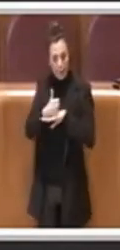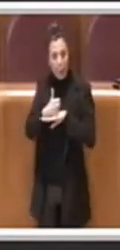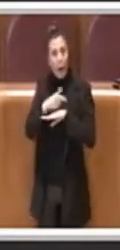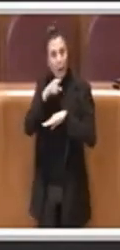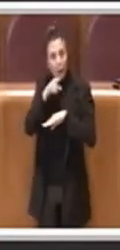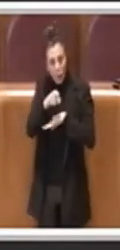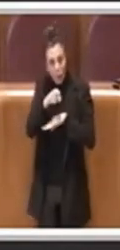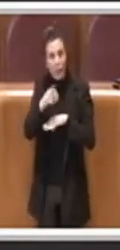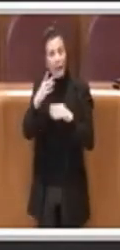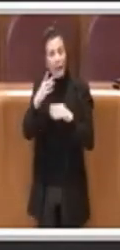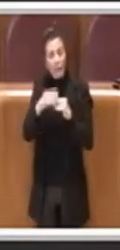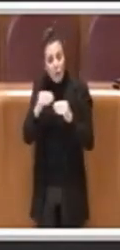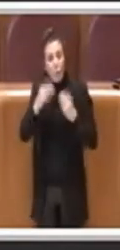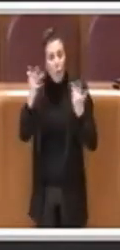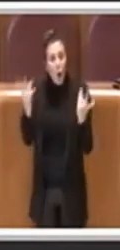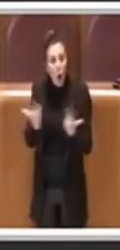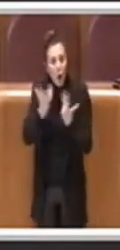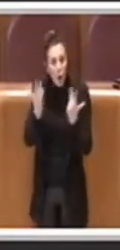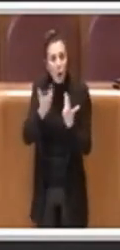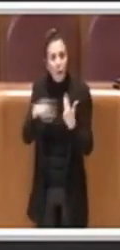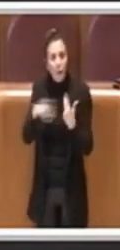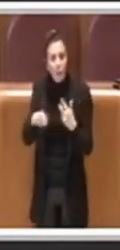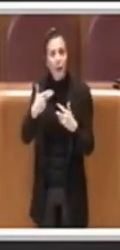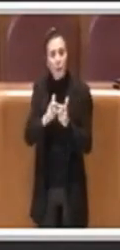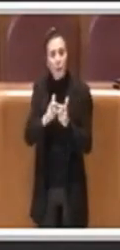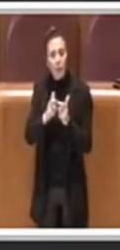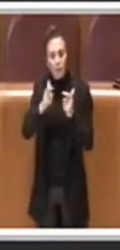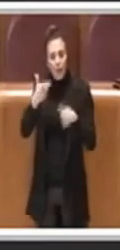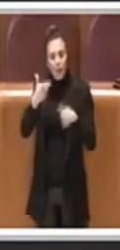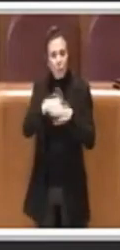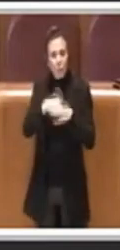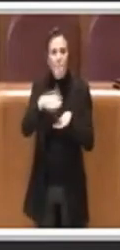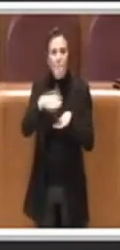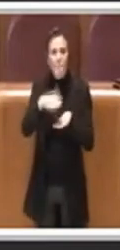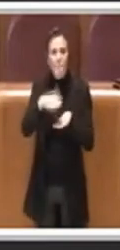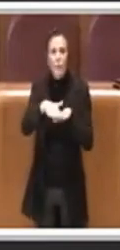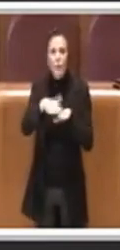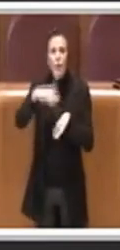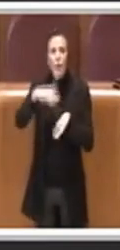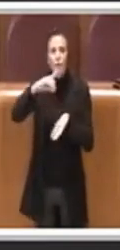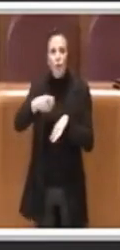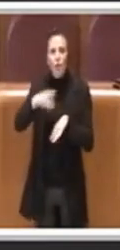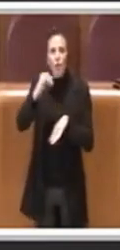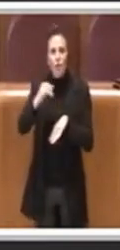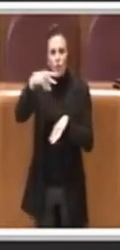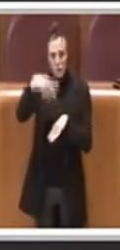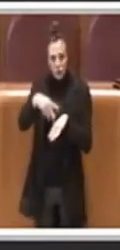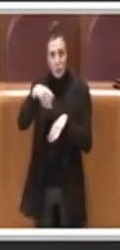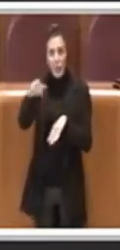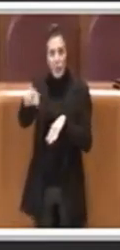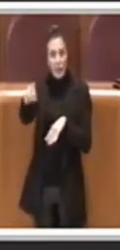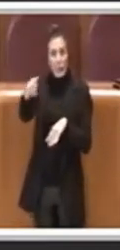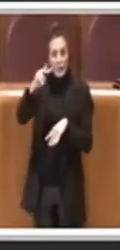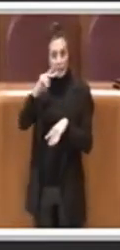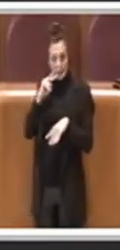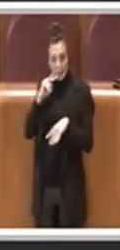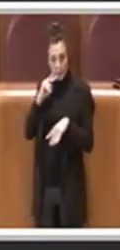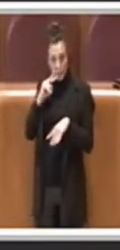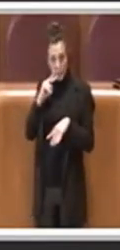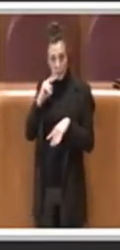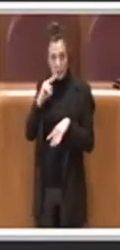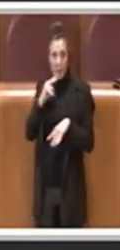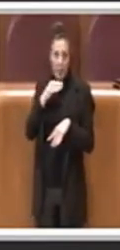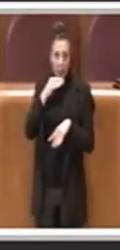implementare le cosiddette metodologia bim e la risposta fu diciamo